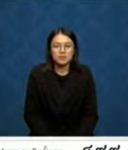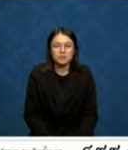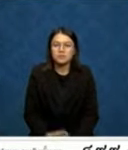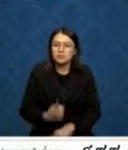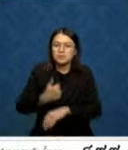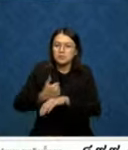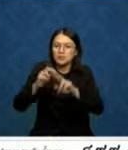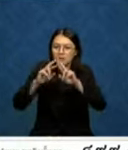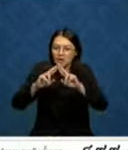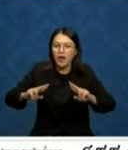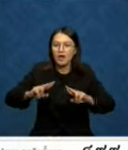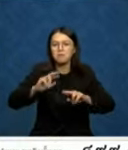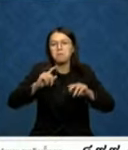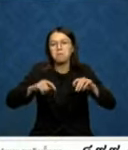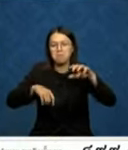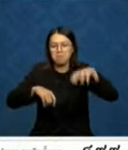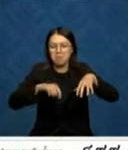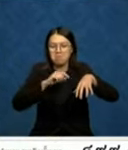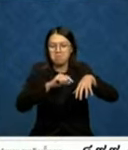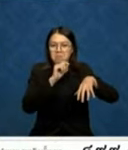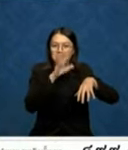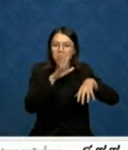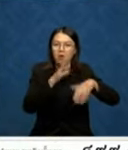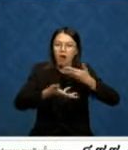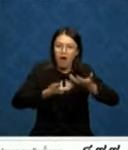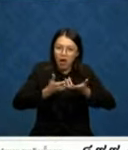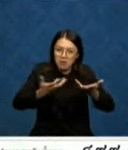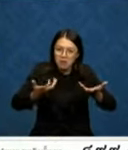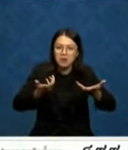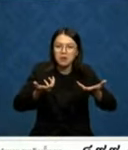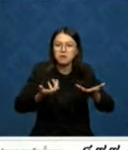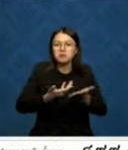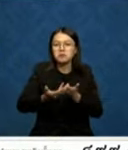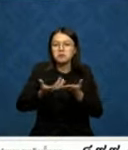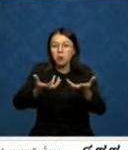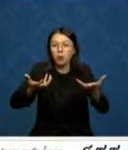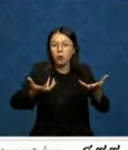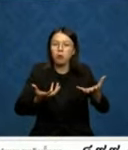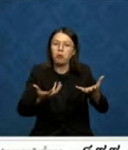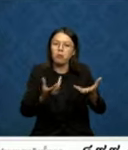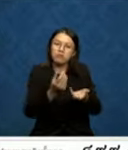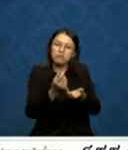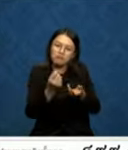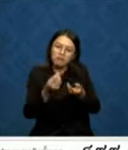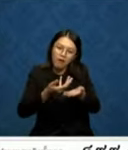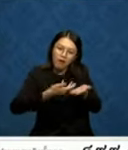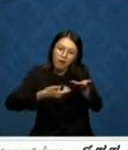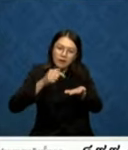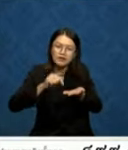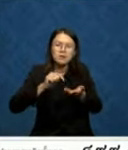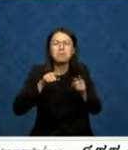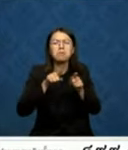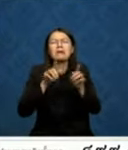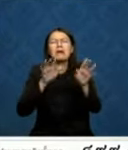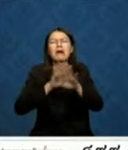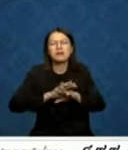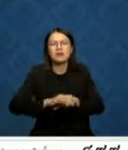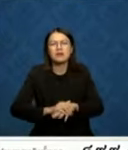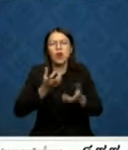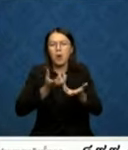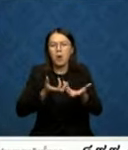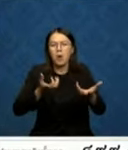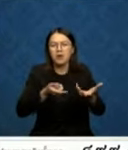การไปตั้งโต๊ะหน้าห้างสรรพสินค้าค้าส่งขนาดใหญ่แล้วก็ซื้อของมาแล้วก็แอดดิสคาวน์ความหมายคือก็เหมือนกันนะครับผมก็เอา